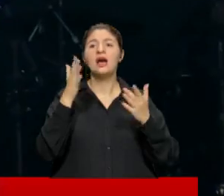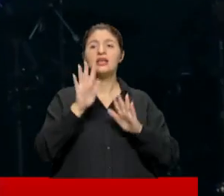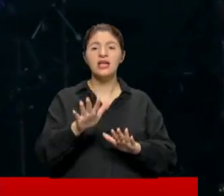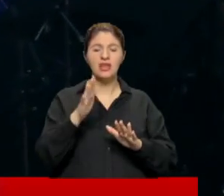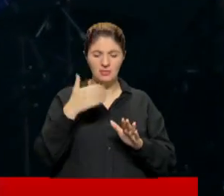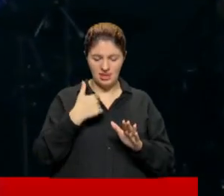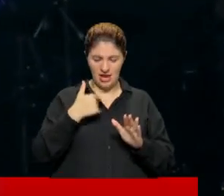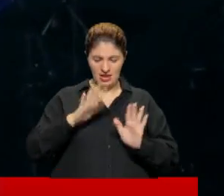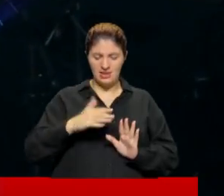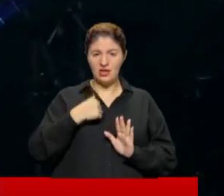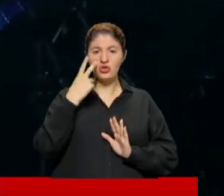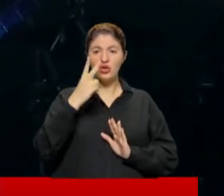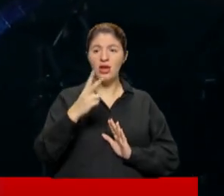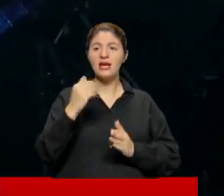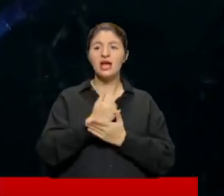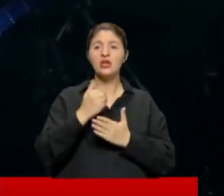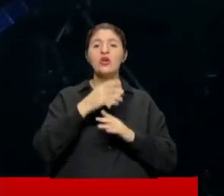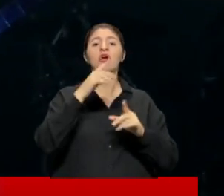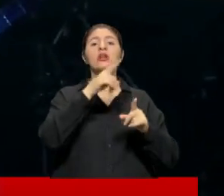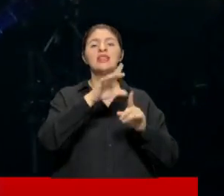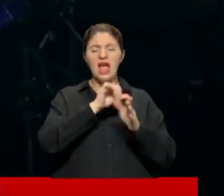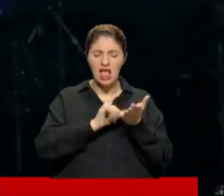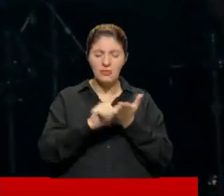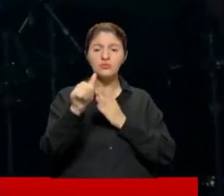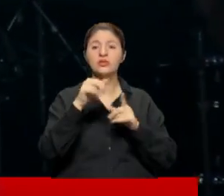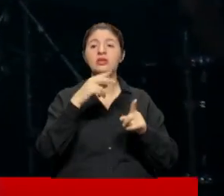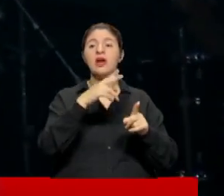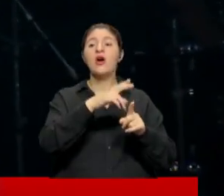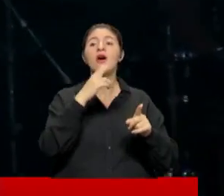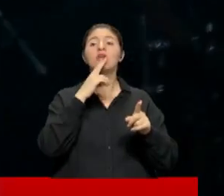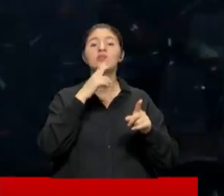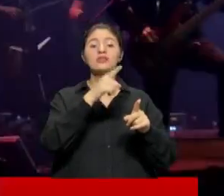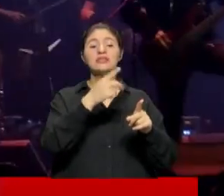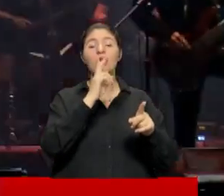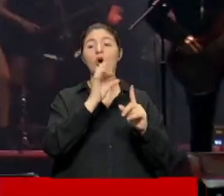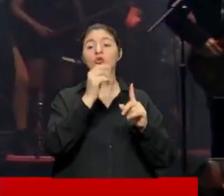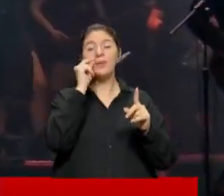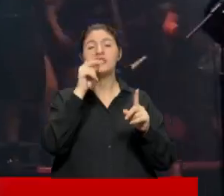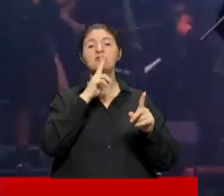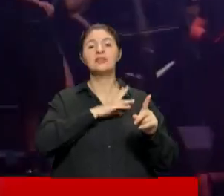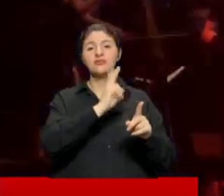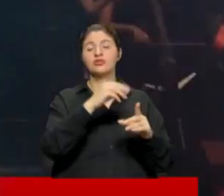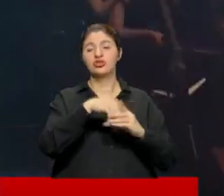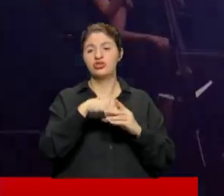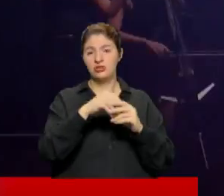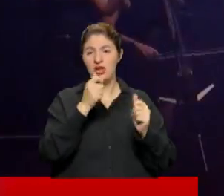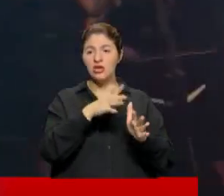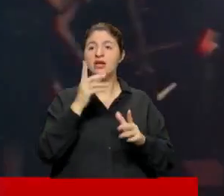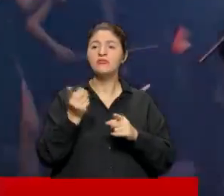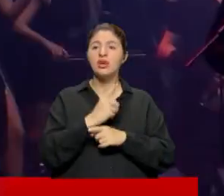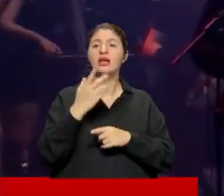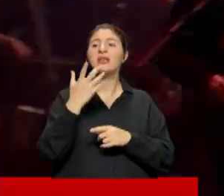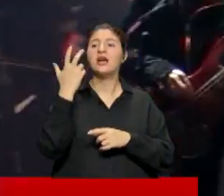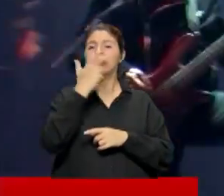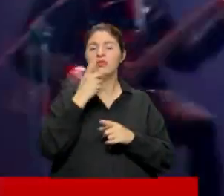tamamı müzisyen Onur kardeşimizin çocuğu için konser boyunca Levent çeşitli albümlerinden sevilen